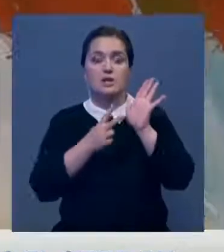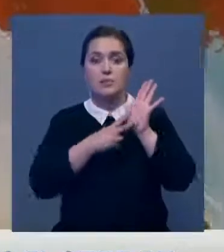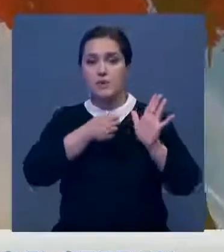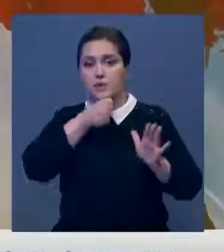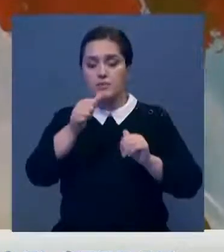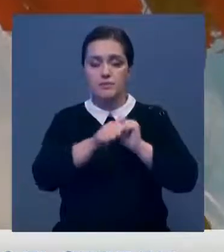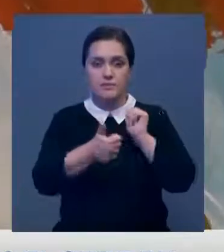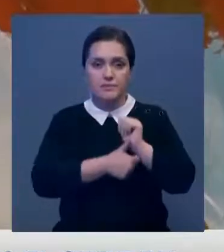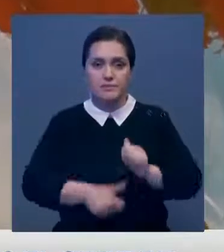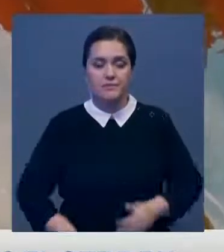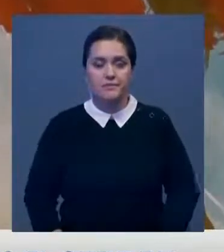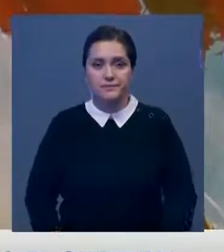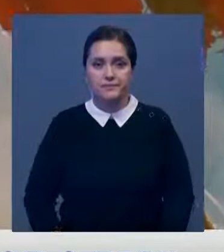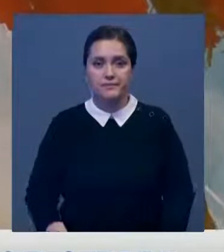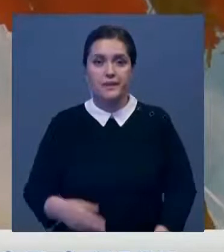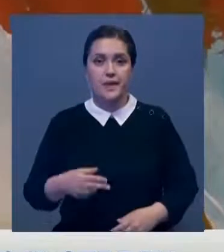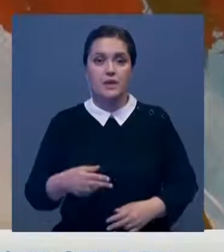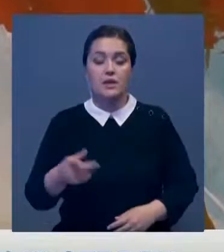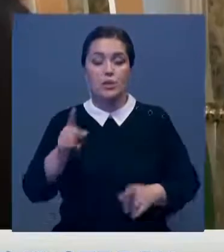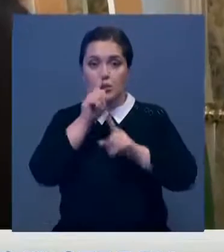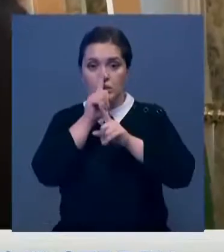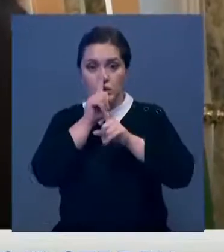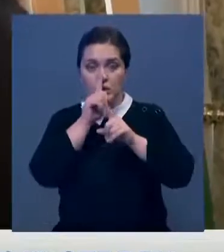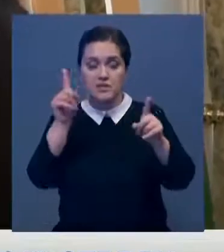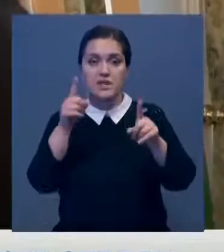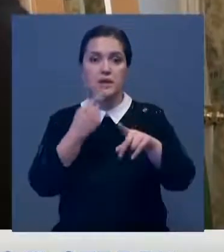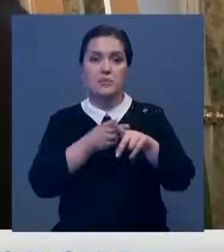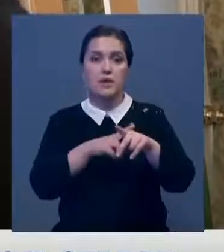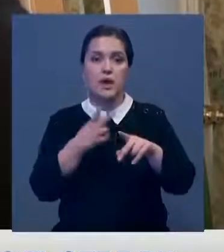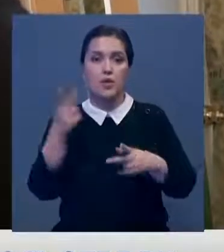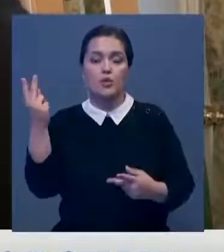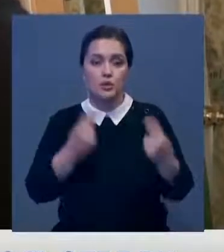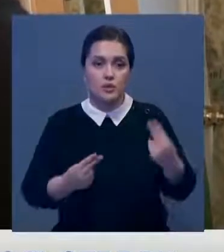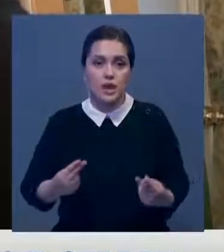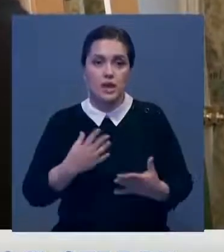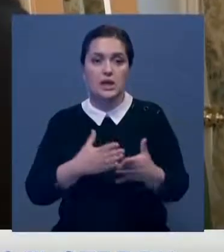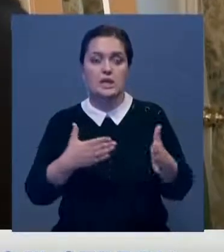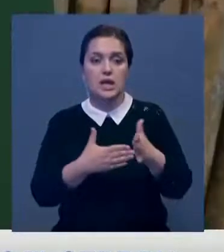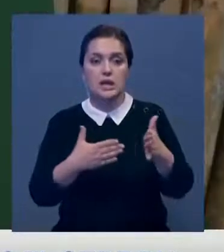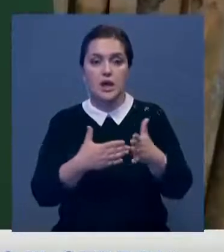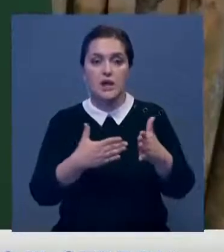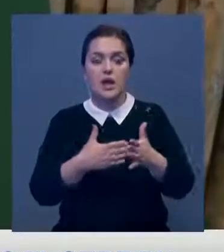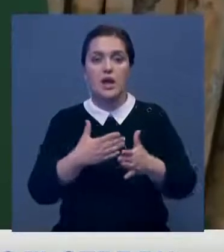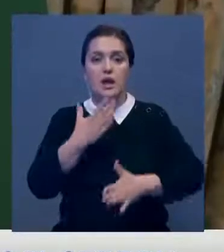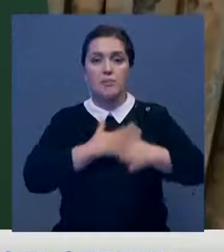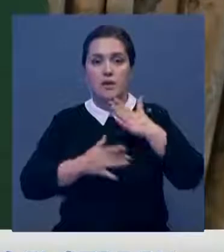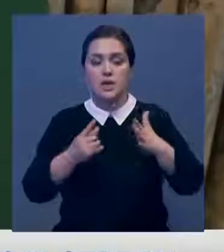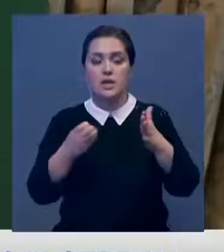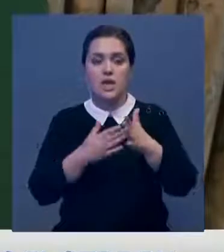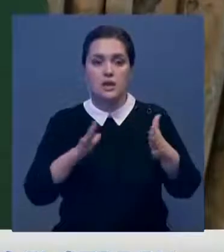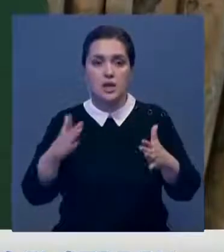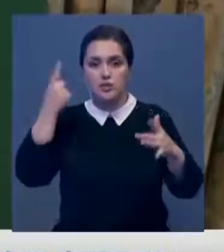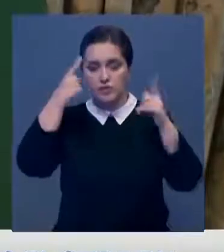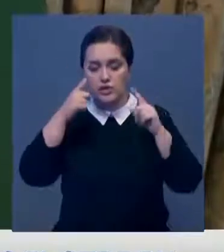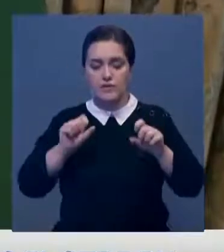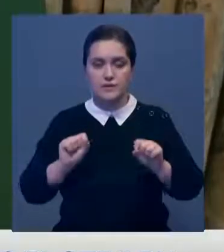старшему 16. Язык живописи универсален. Представленные здесь художники имеют ограниченные физические и неограниченные